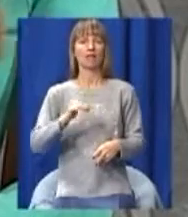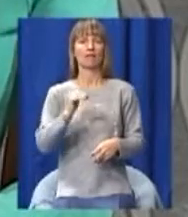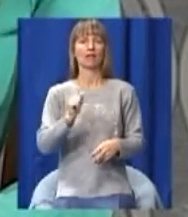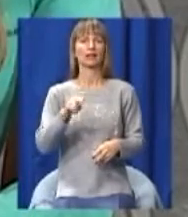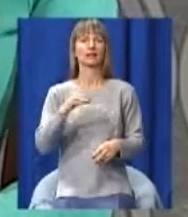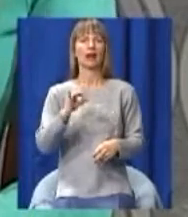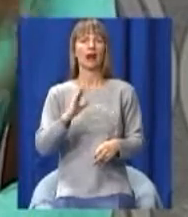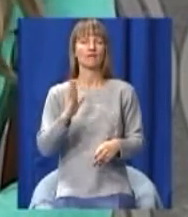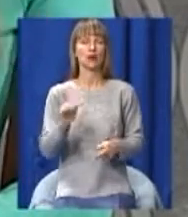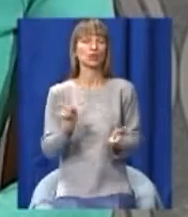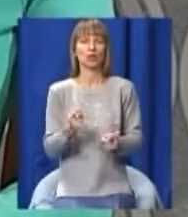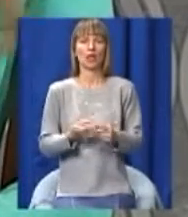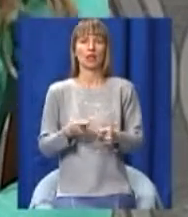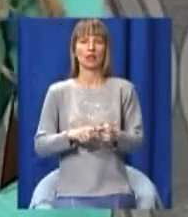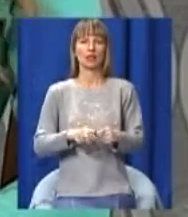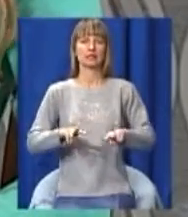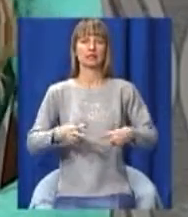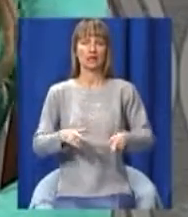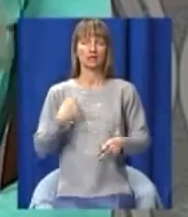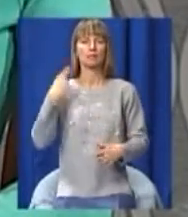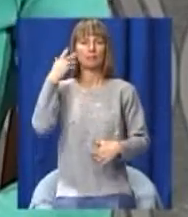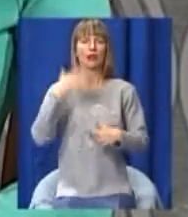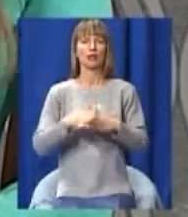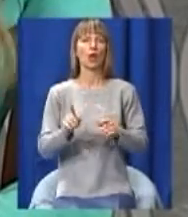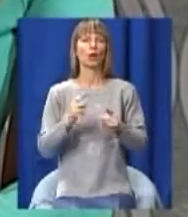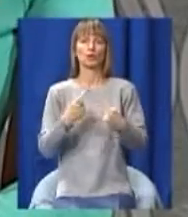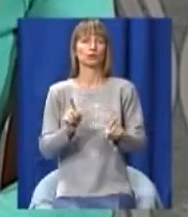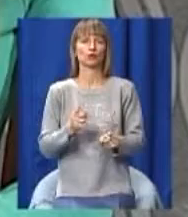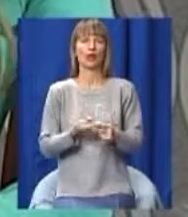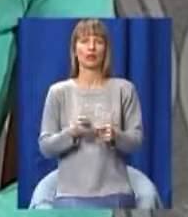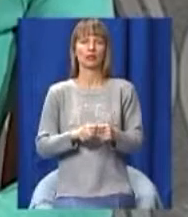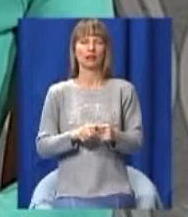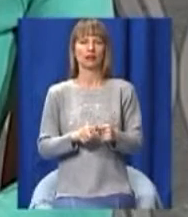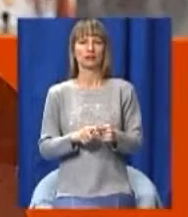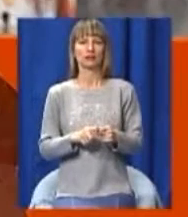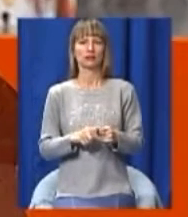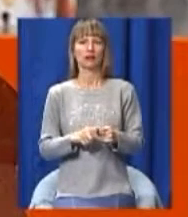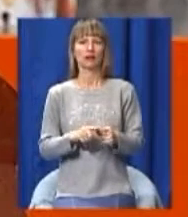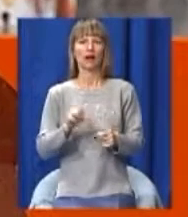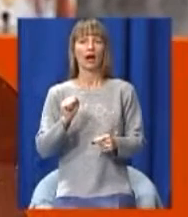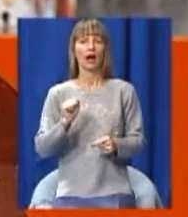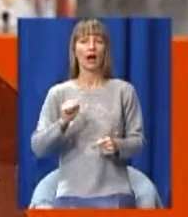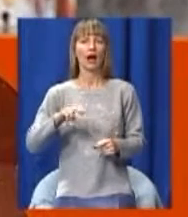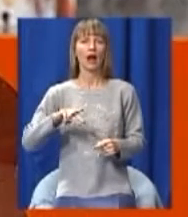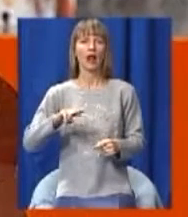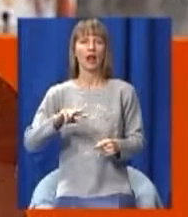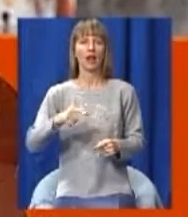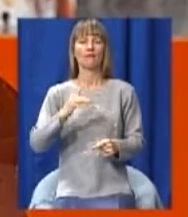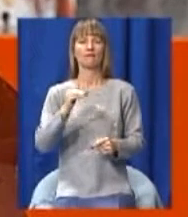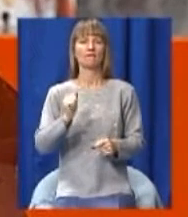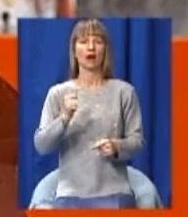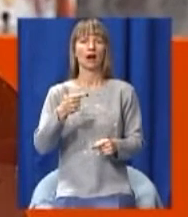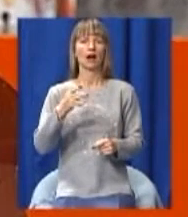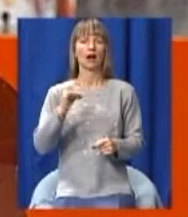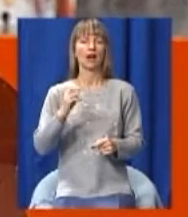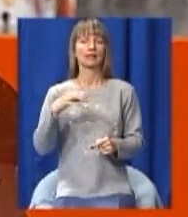ласка, про свої хобі. Що це за танці, це зрозуміло, а інший, що це таке за... Альфа-гравіті? Так. Це